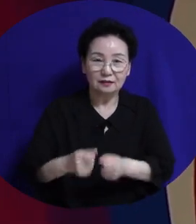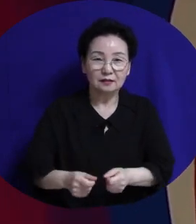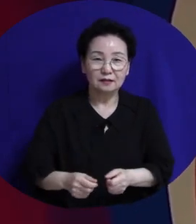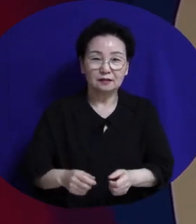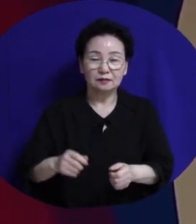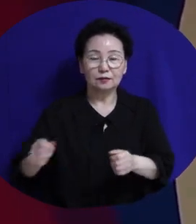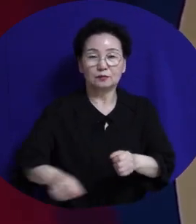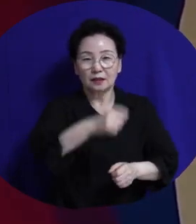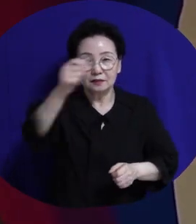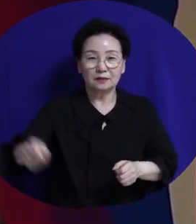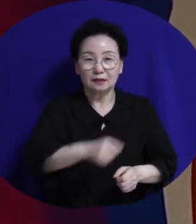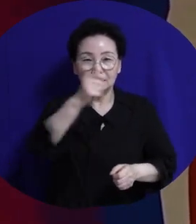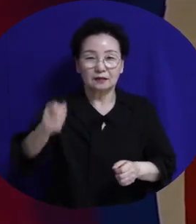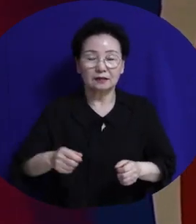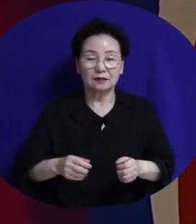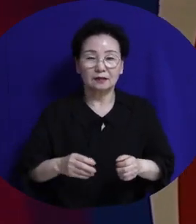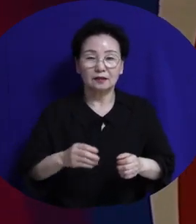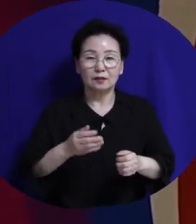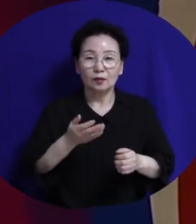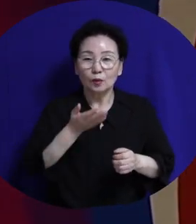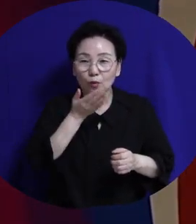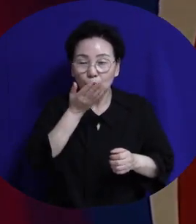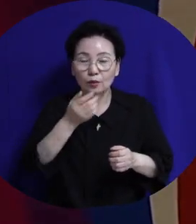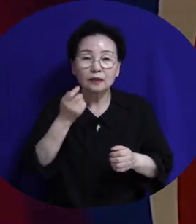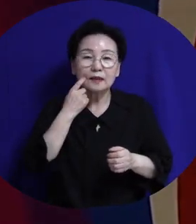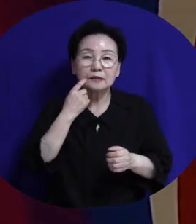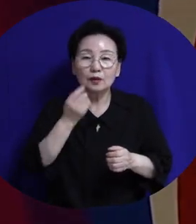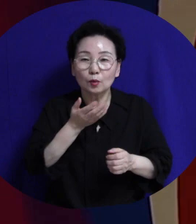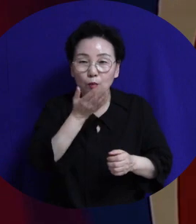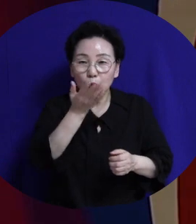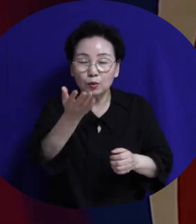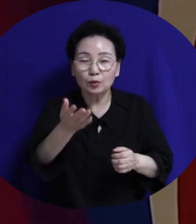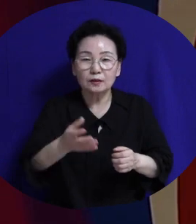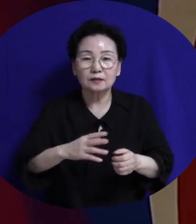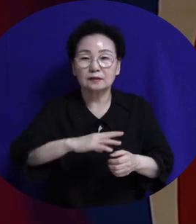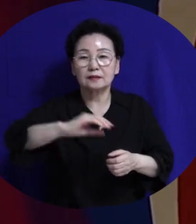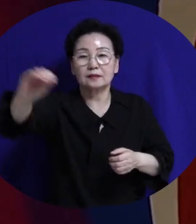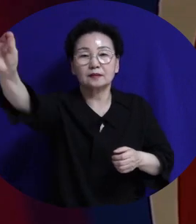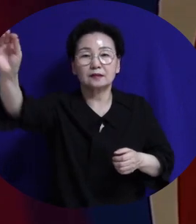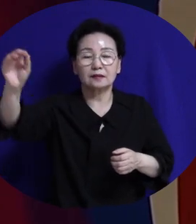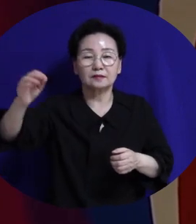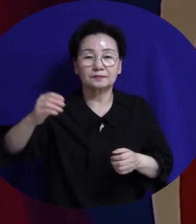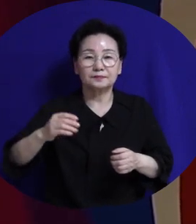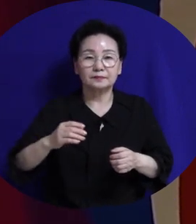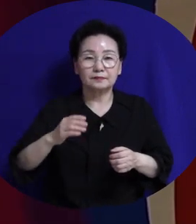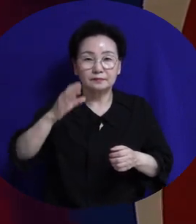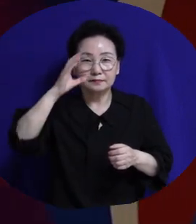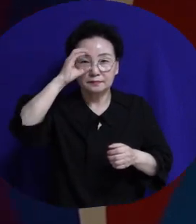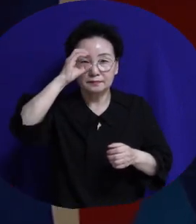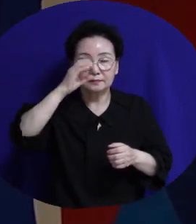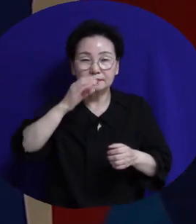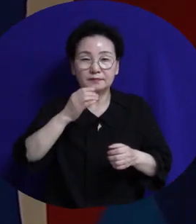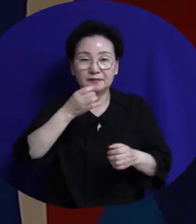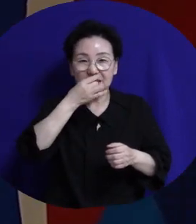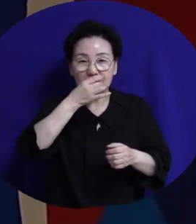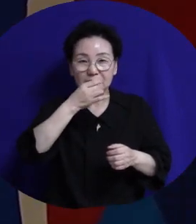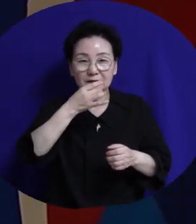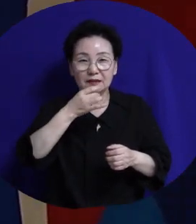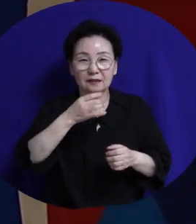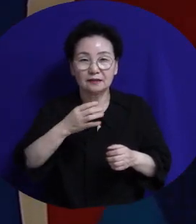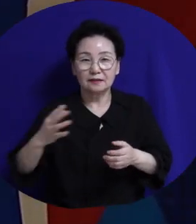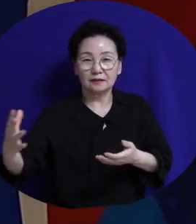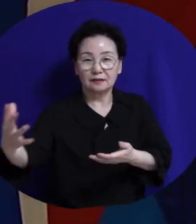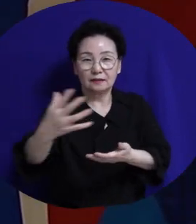해요. 죽정이 다 날아갑니다. 알곡만 반죽정이가 있어요. 알곡만 가지고 가만히 들었는데 예수께서